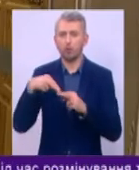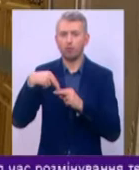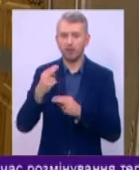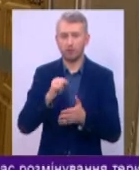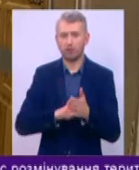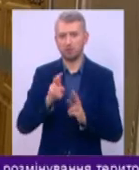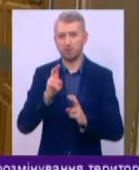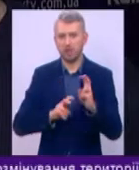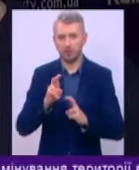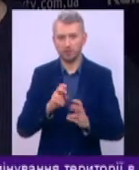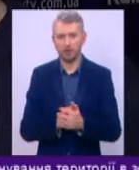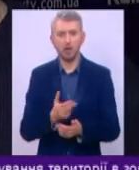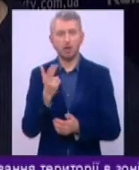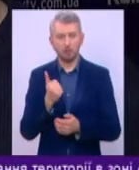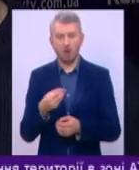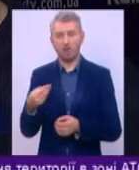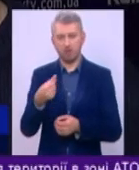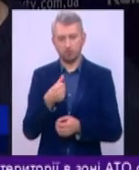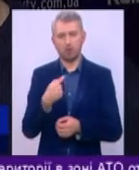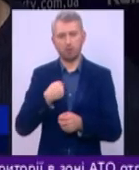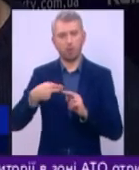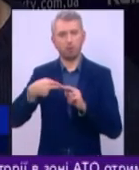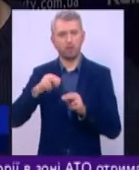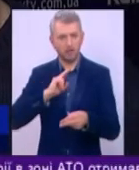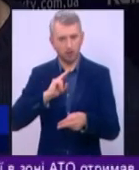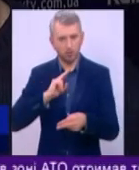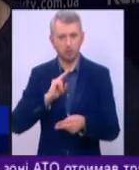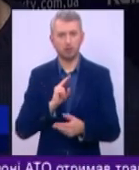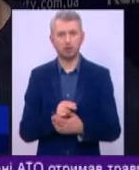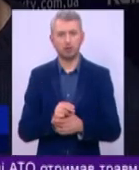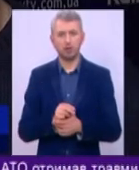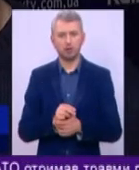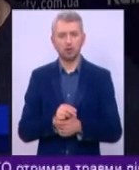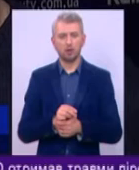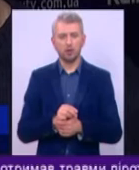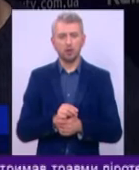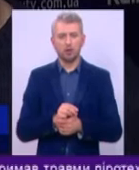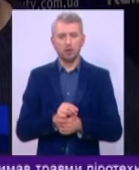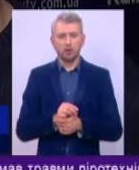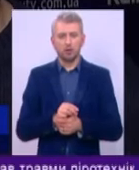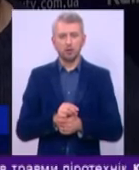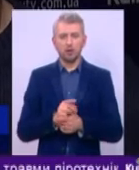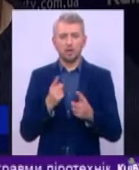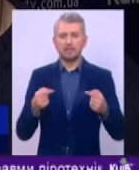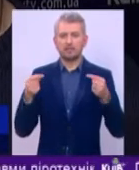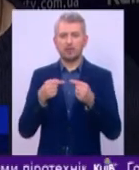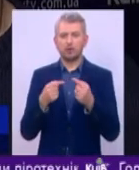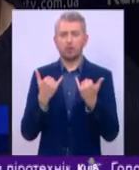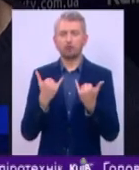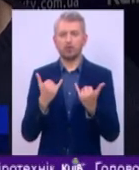від підприємства. Да, виплатили мені компенсацію, собственно говоря, згідно